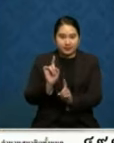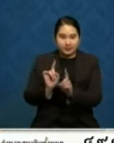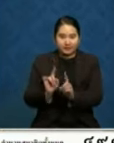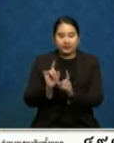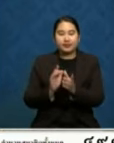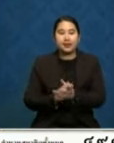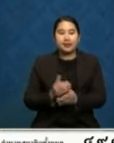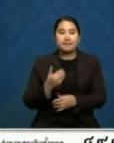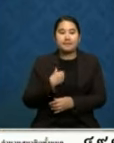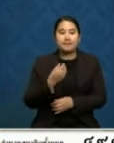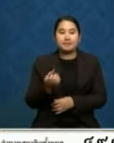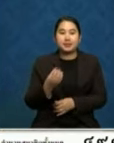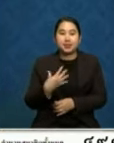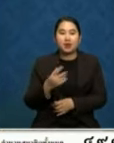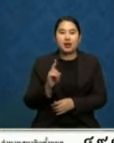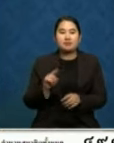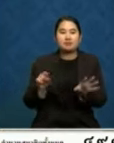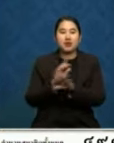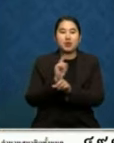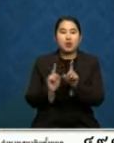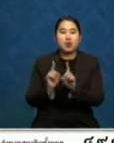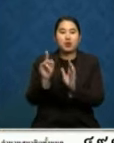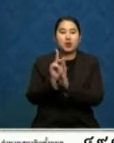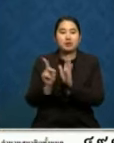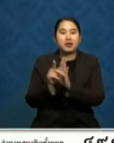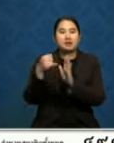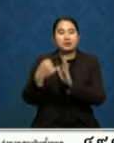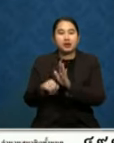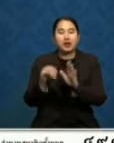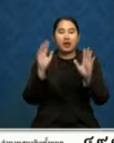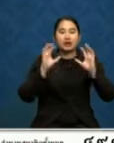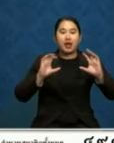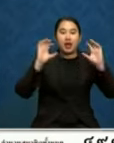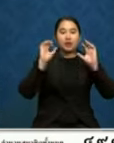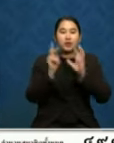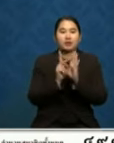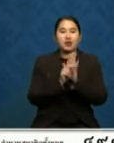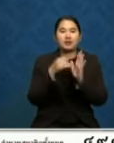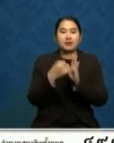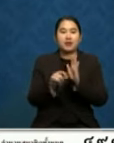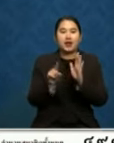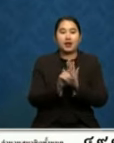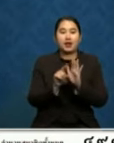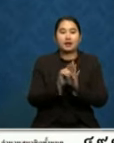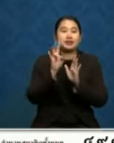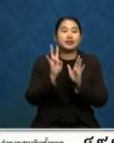นะครับบอกว่าปั่นหุ้นผิดกฎหมายข้อบังคับราชการถึง 7,000 ครั้ง